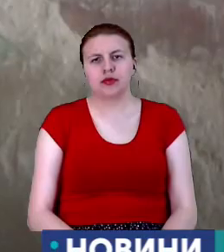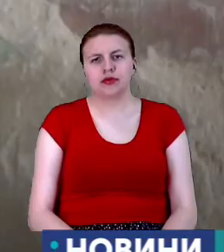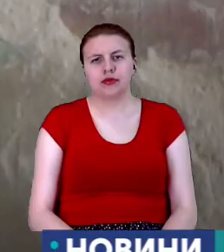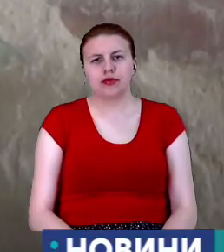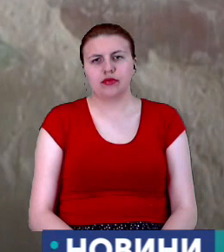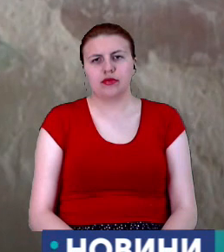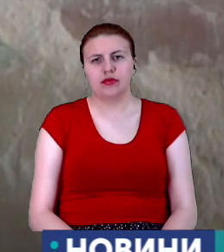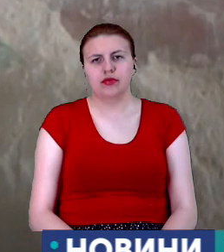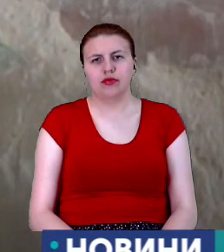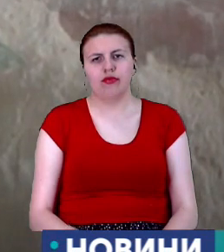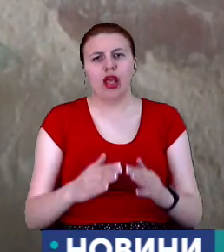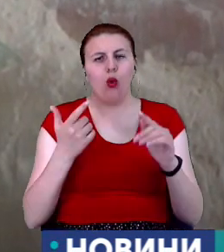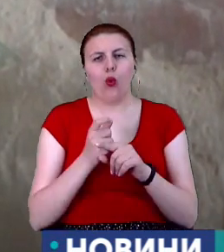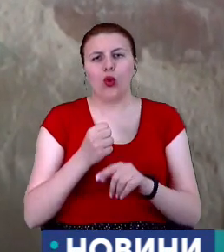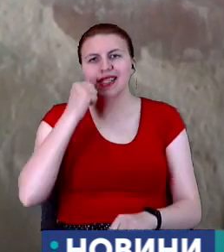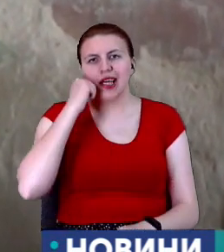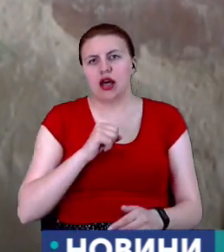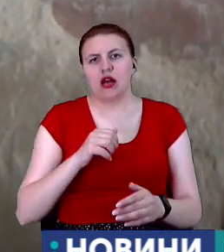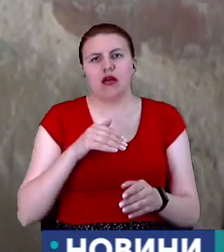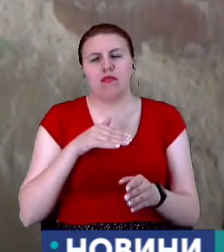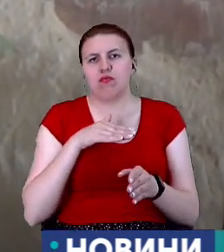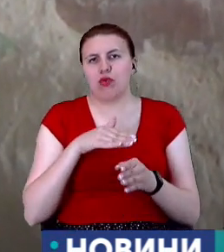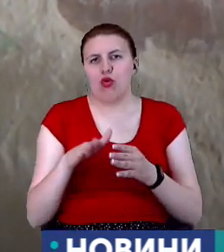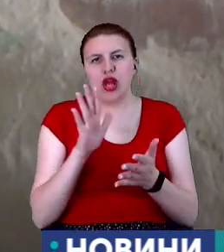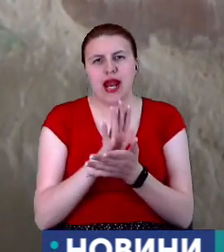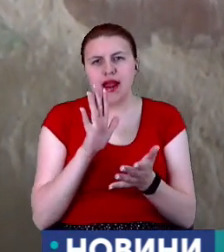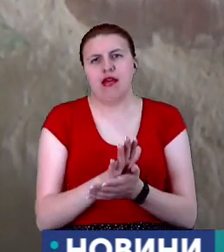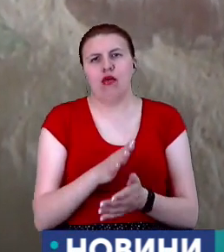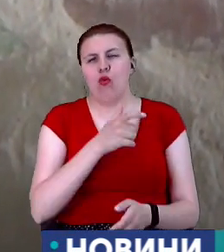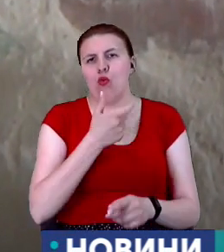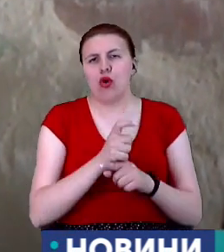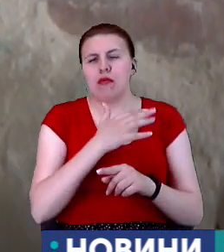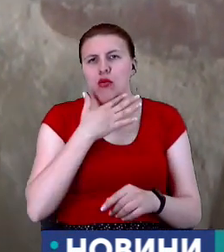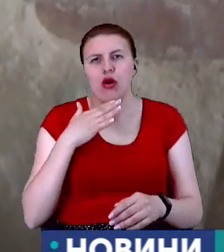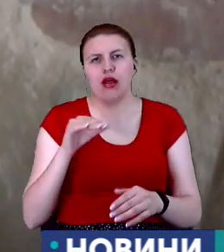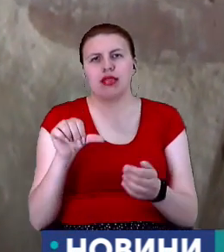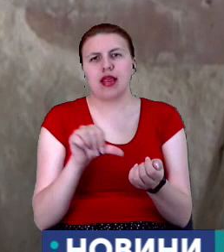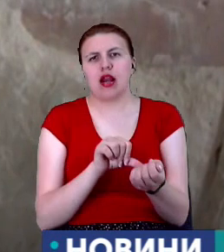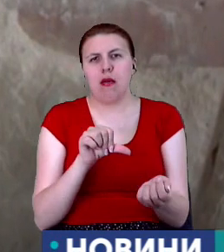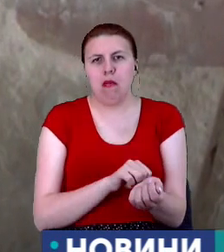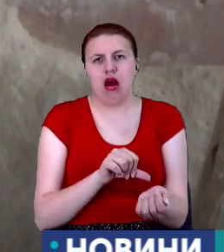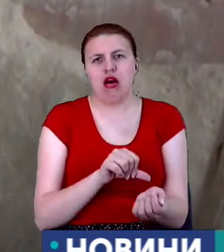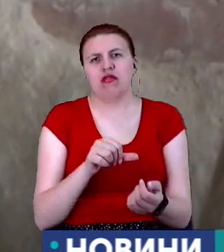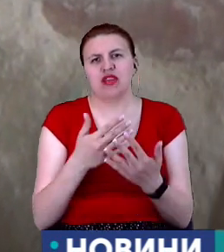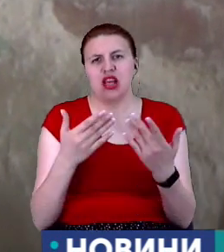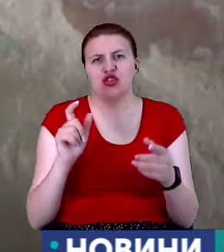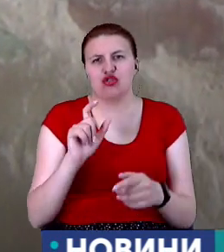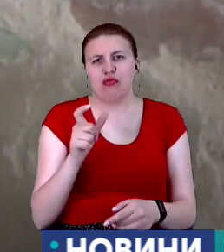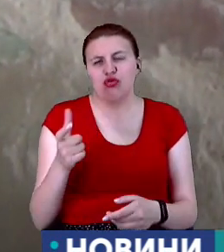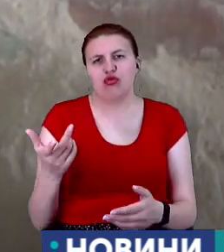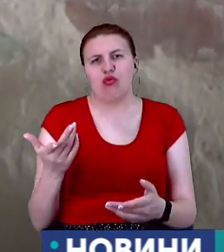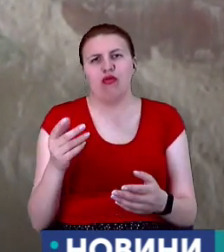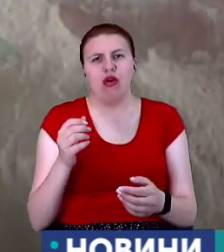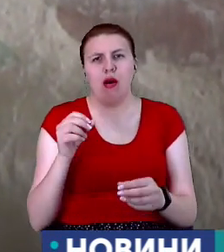Здание очень старое, забито, очень много было от наркоманов всяких шприцов. Опасно было работать, потому что они